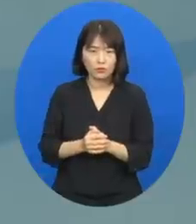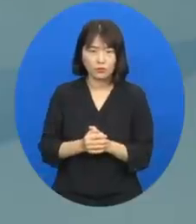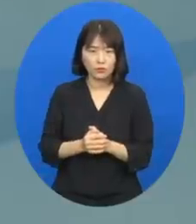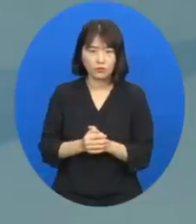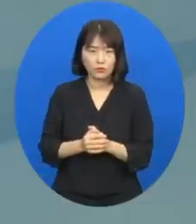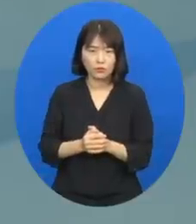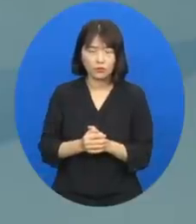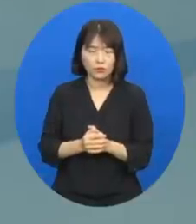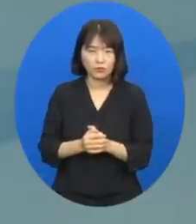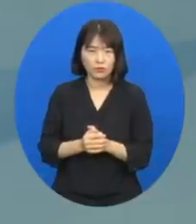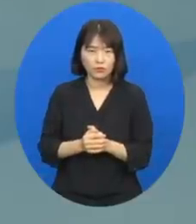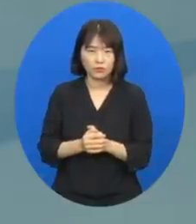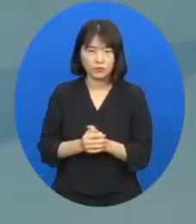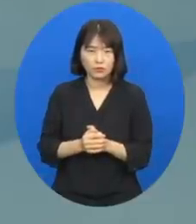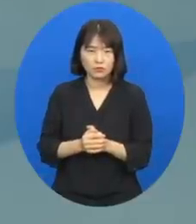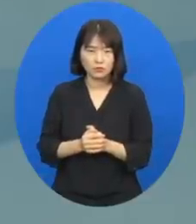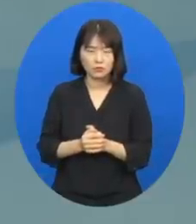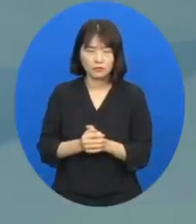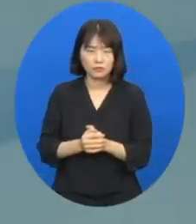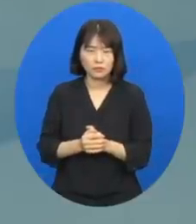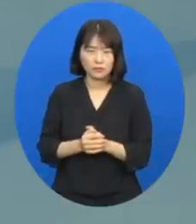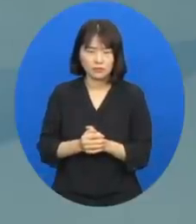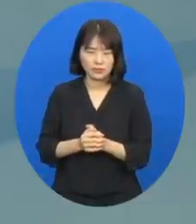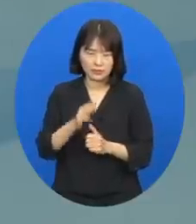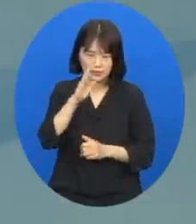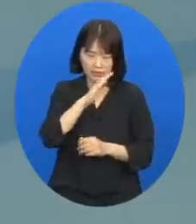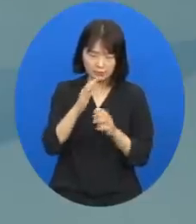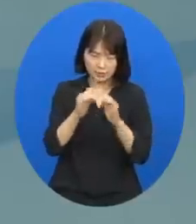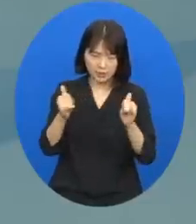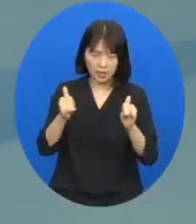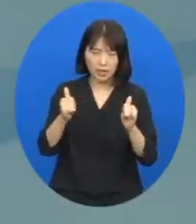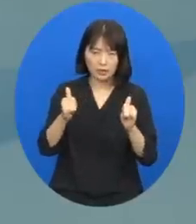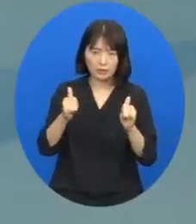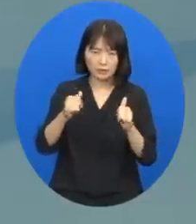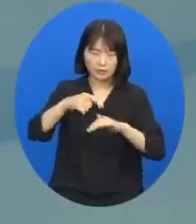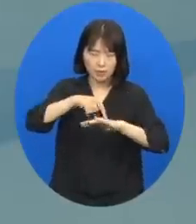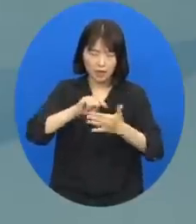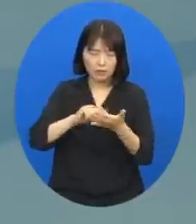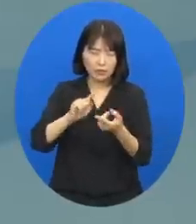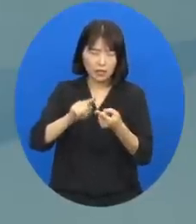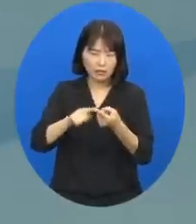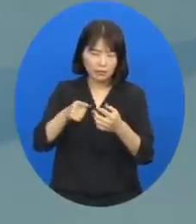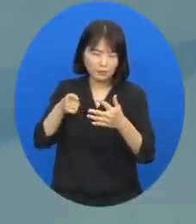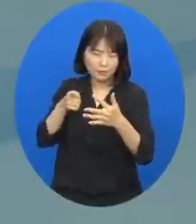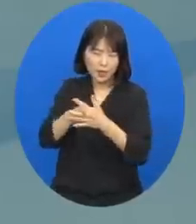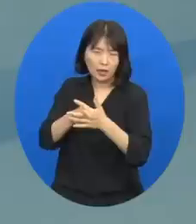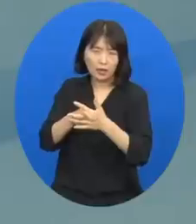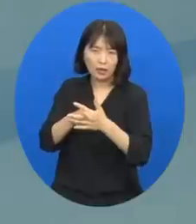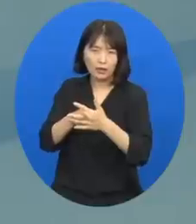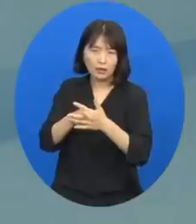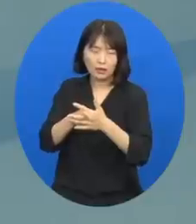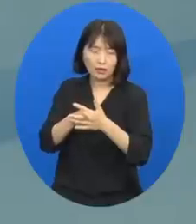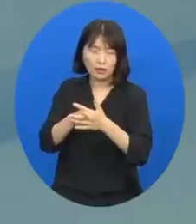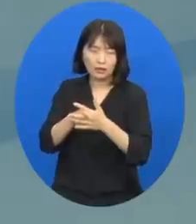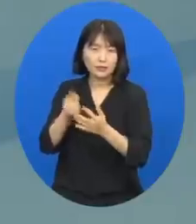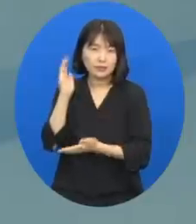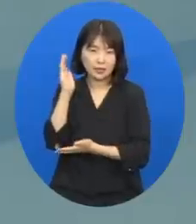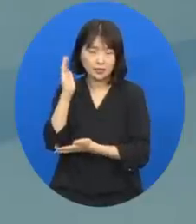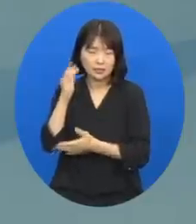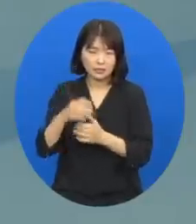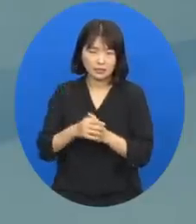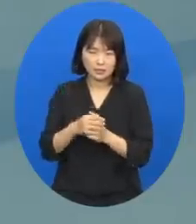악한 인간의 본성을 통찰한 것입니다 친한친구가 불행한 데 기분 나쁘지